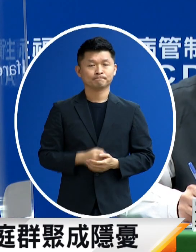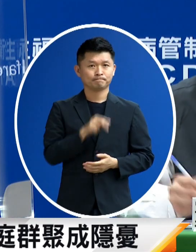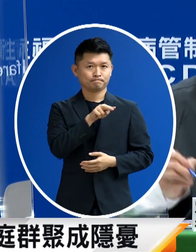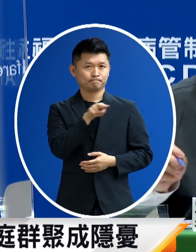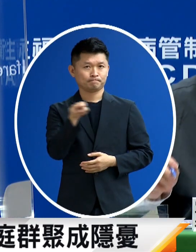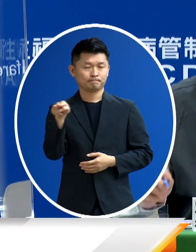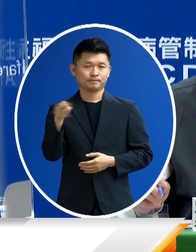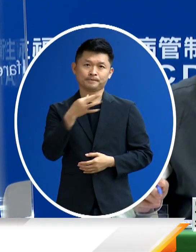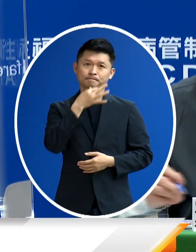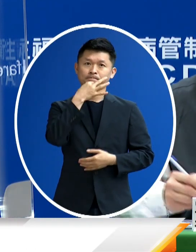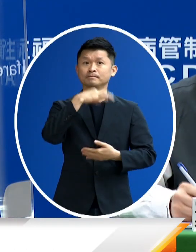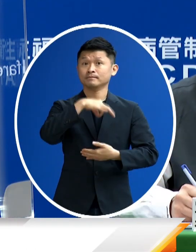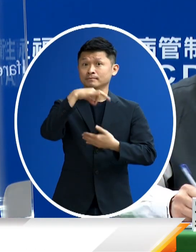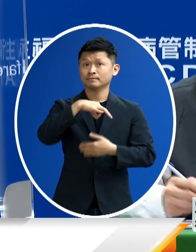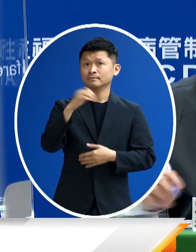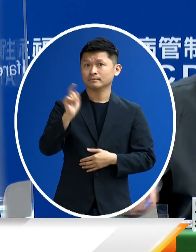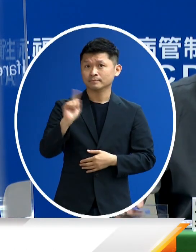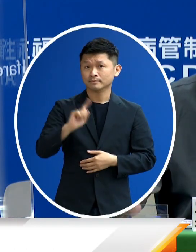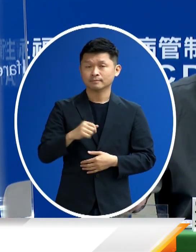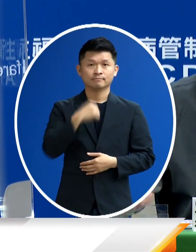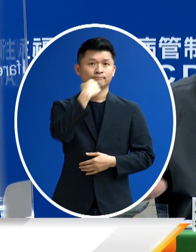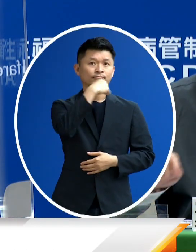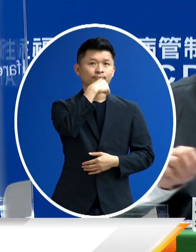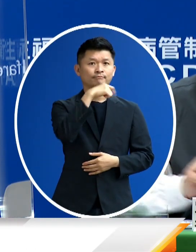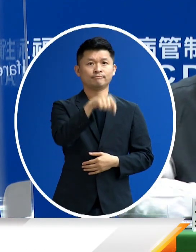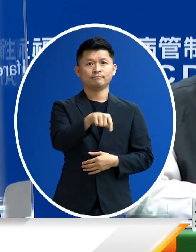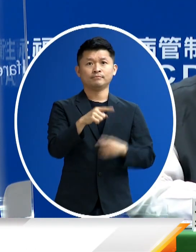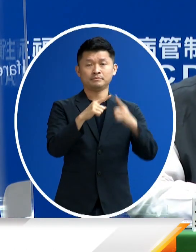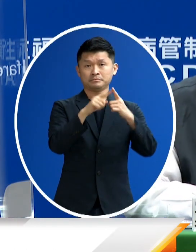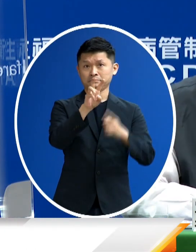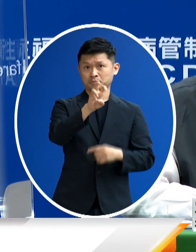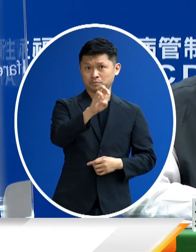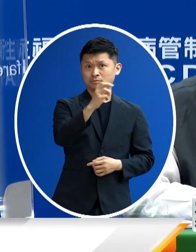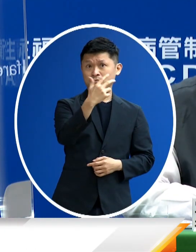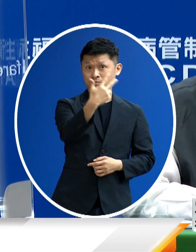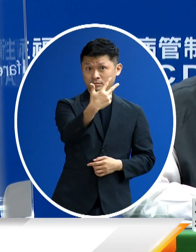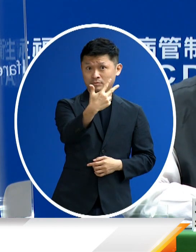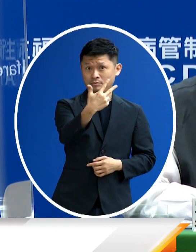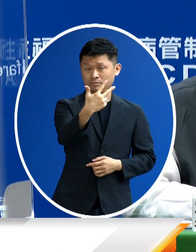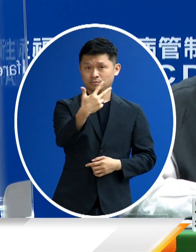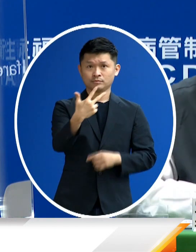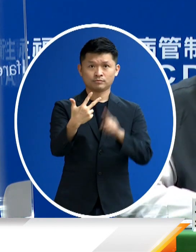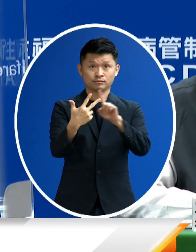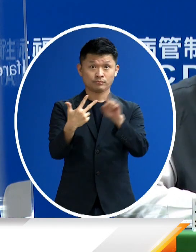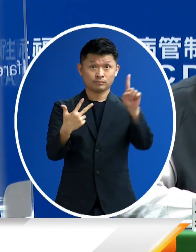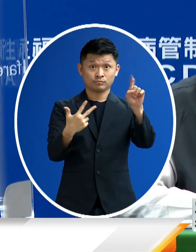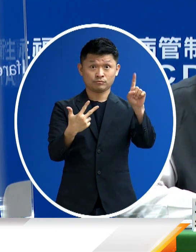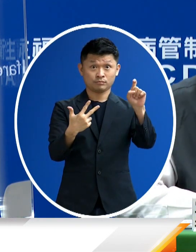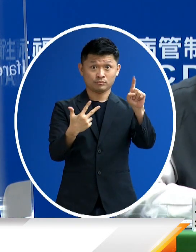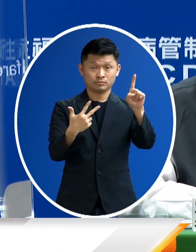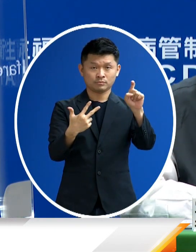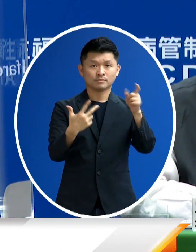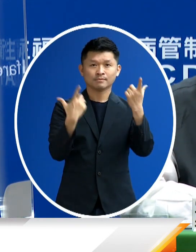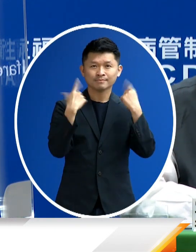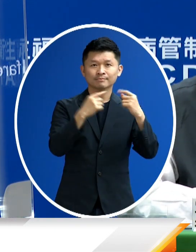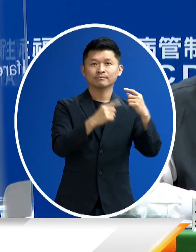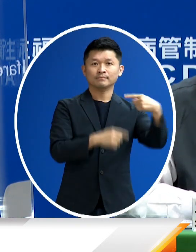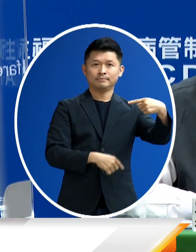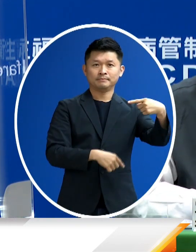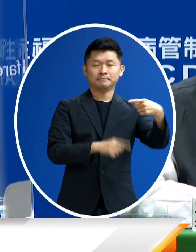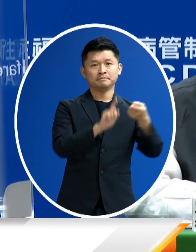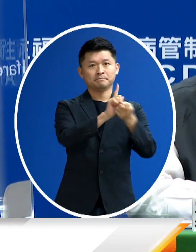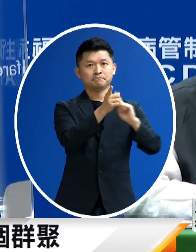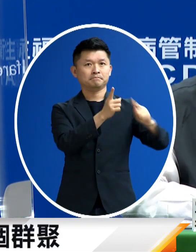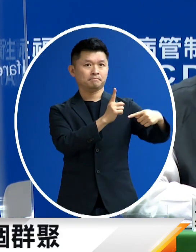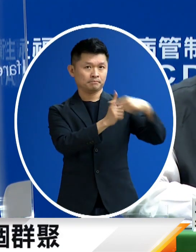家比较担心的哈，大概这本土的案例37例，哈，只有11例哈是阴转阳，